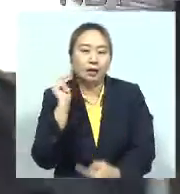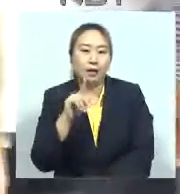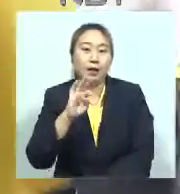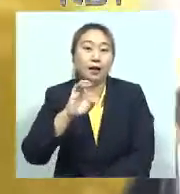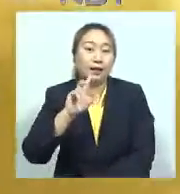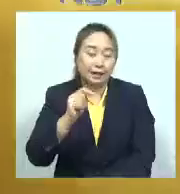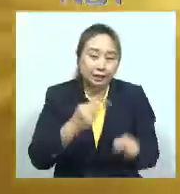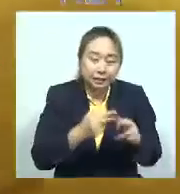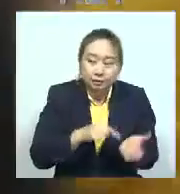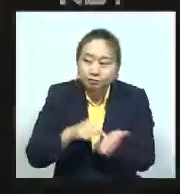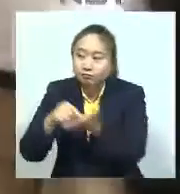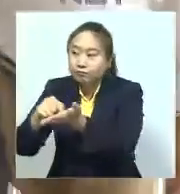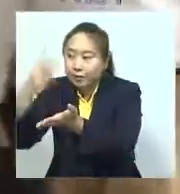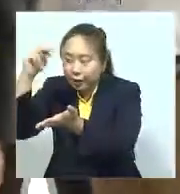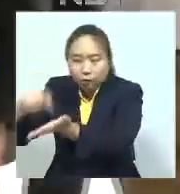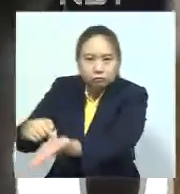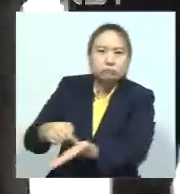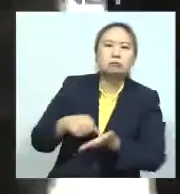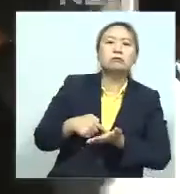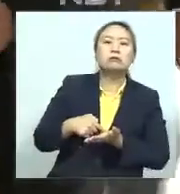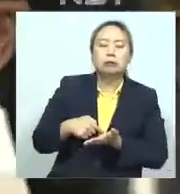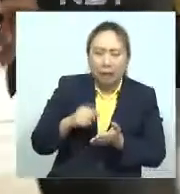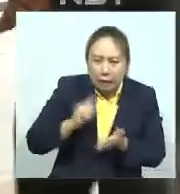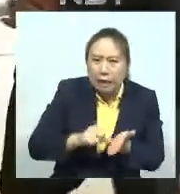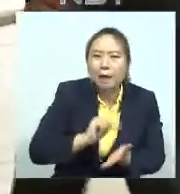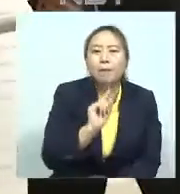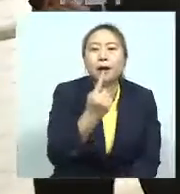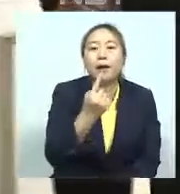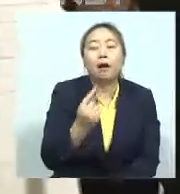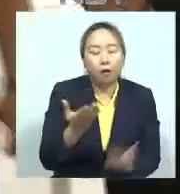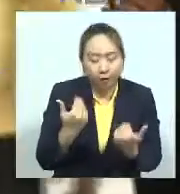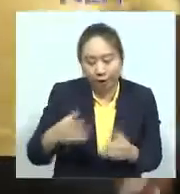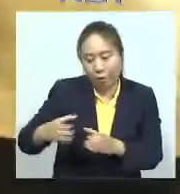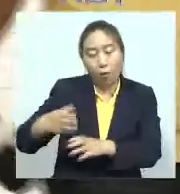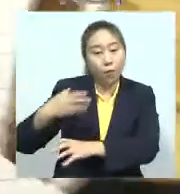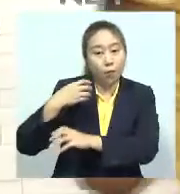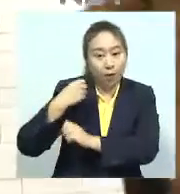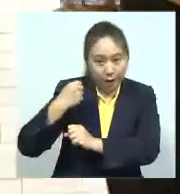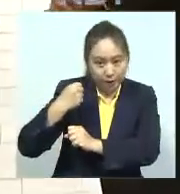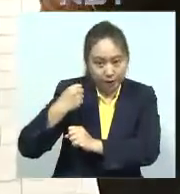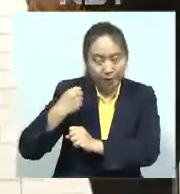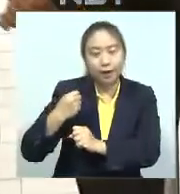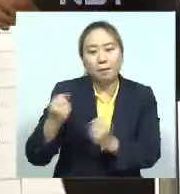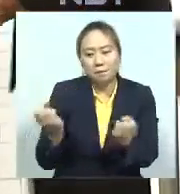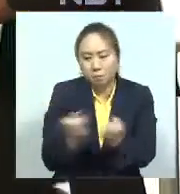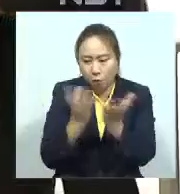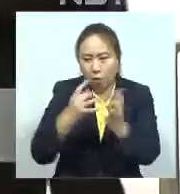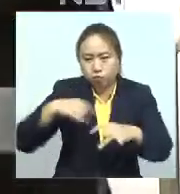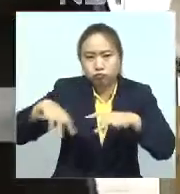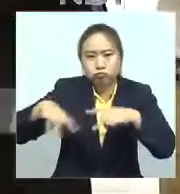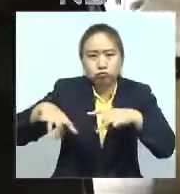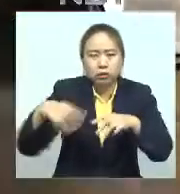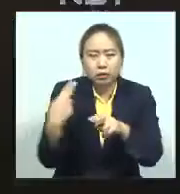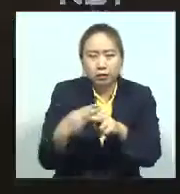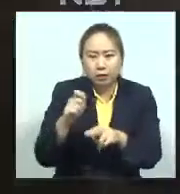ตีกลับมาให้พิจารณาใหม่รวมทั้งเรื่องความขัดแย้งในพรรคกรณีที่นายอิสระสมชั